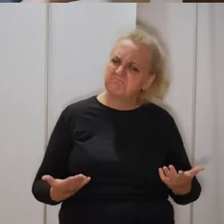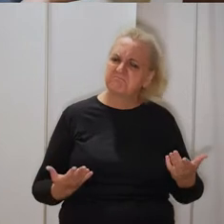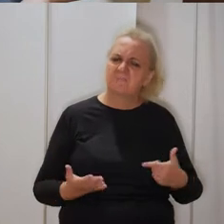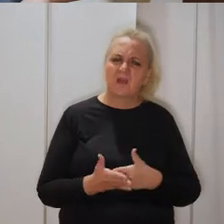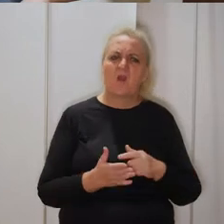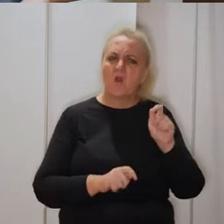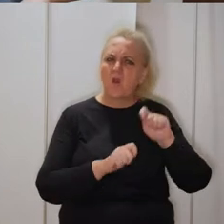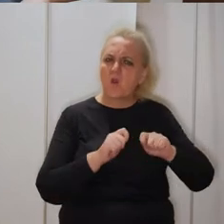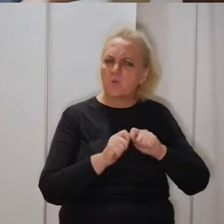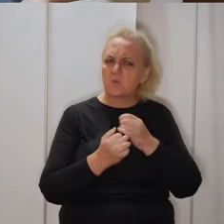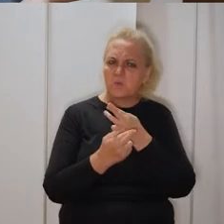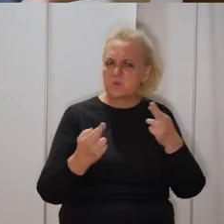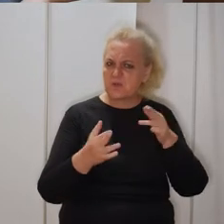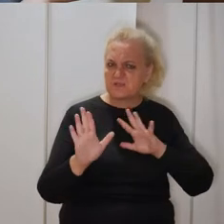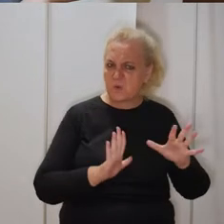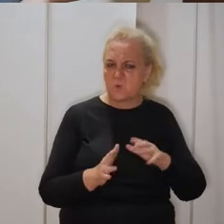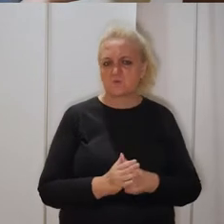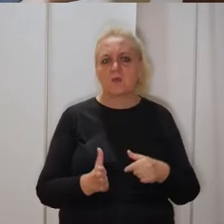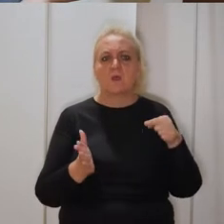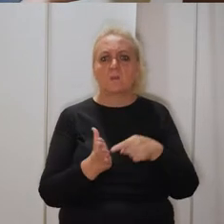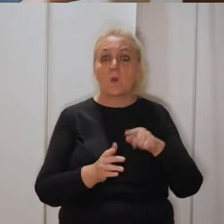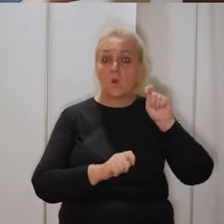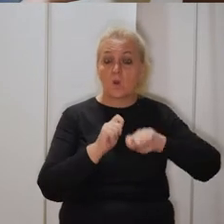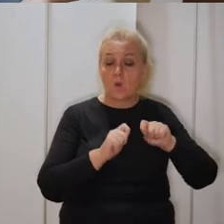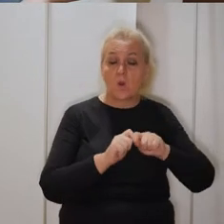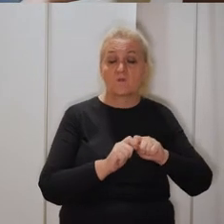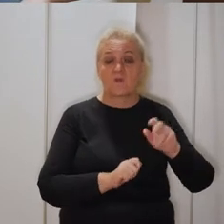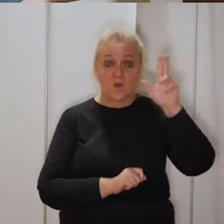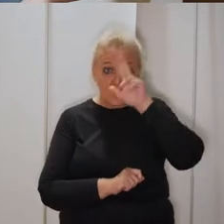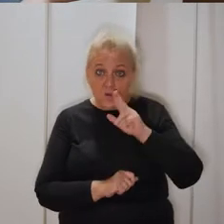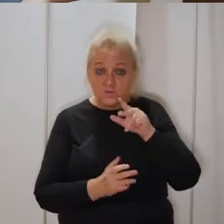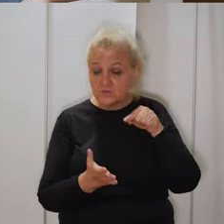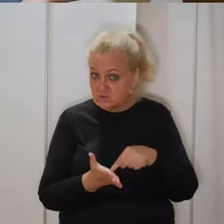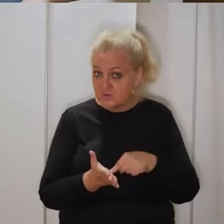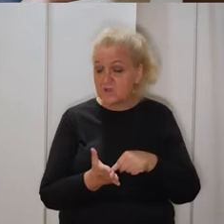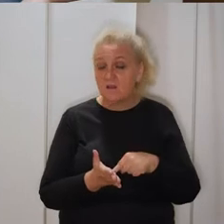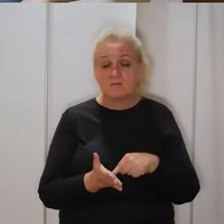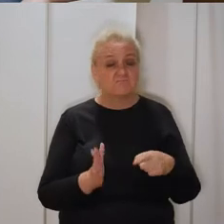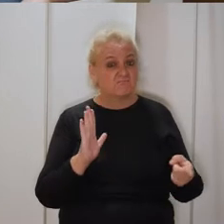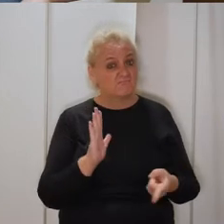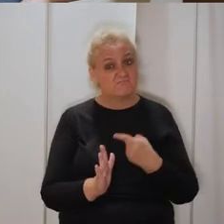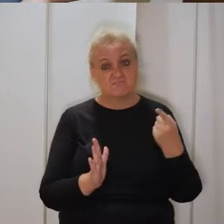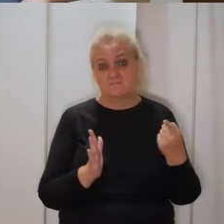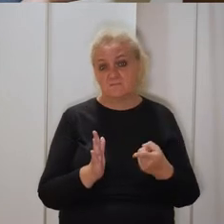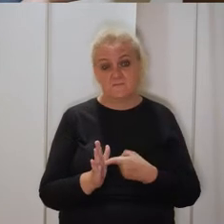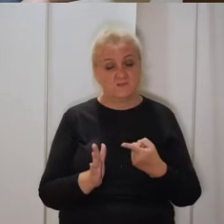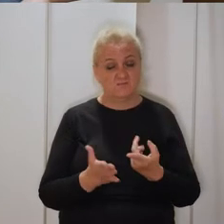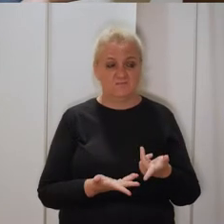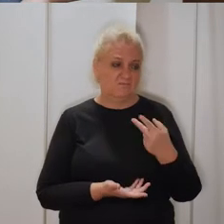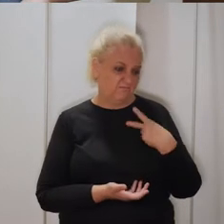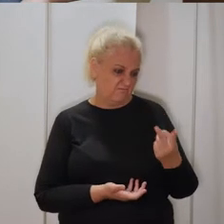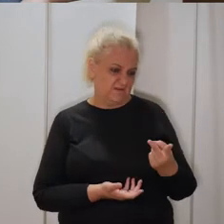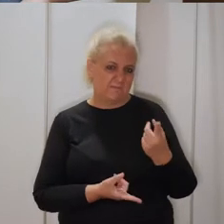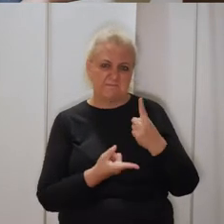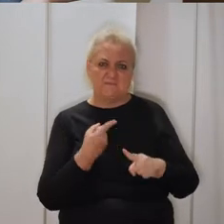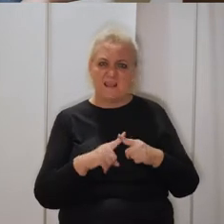różne formy, czy to właśnie ta kontrola rodzicielska, która bardzo często nie ma absolutnie